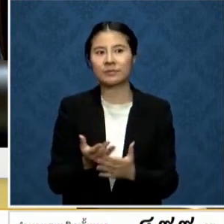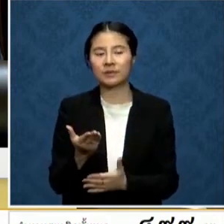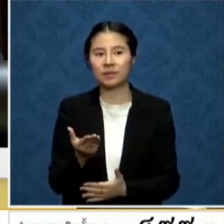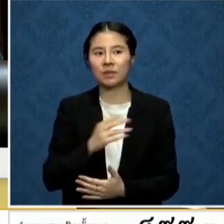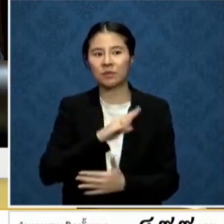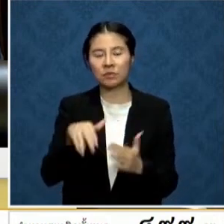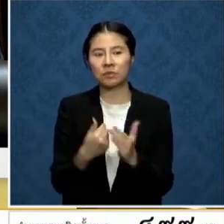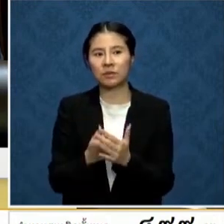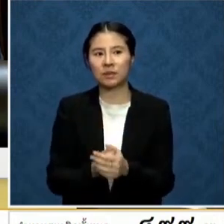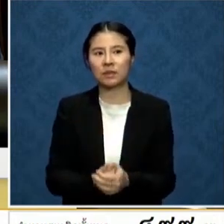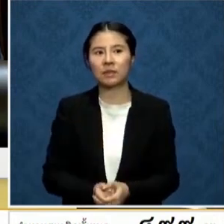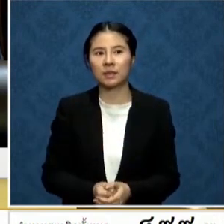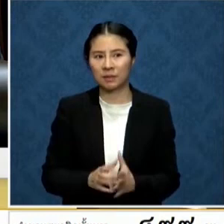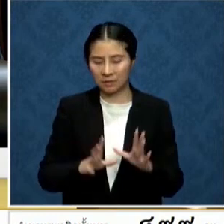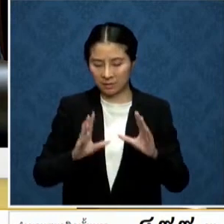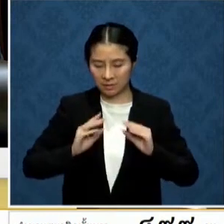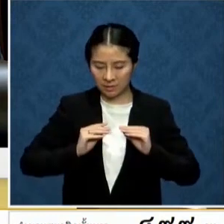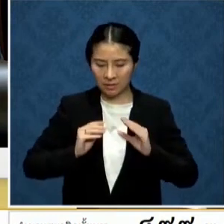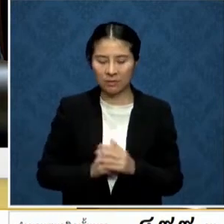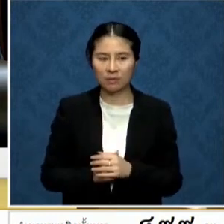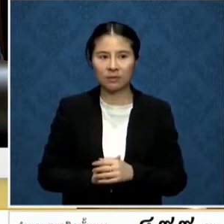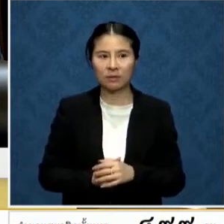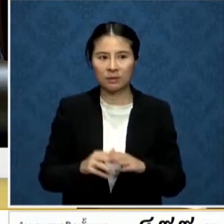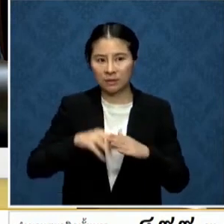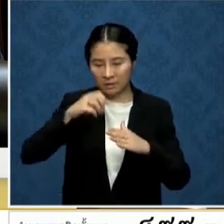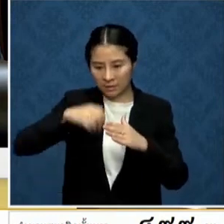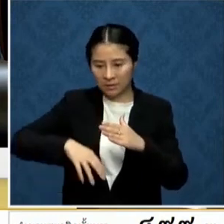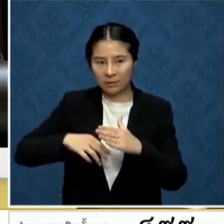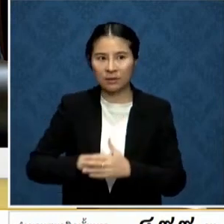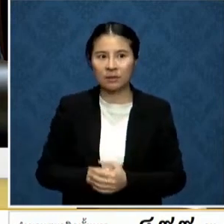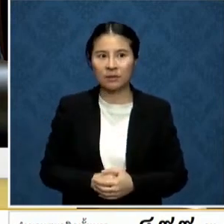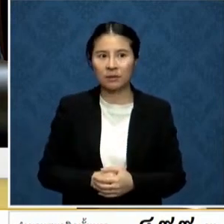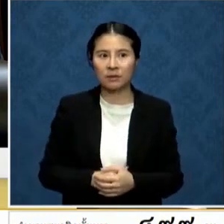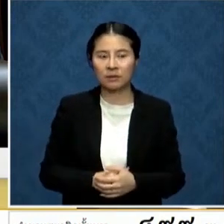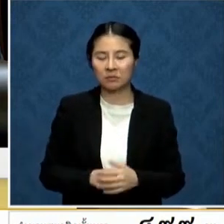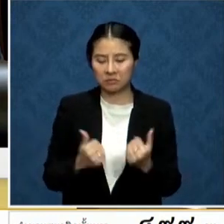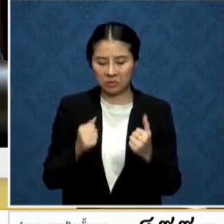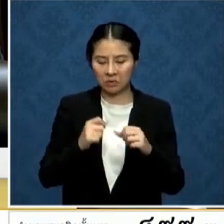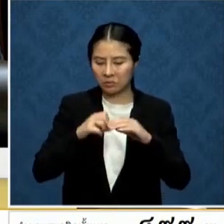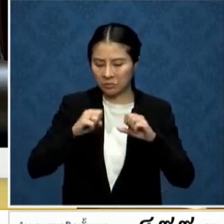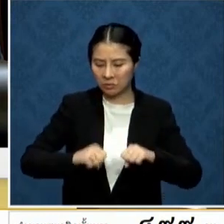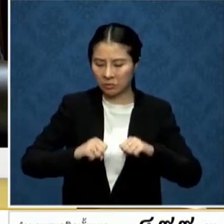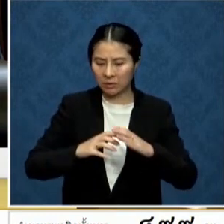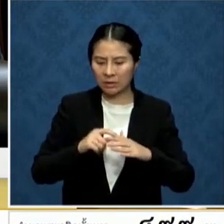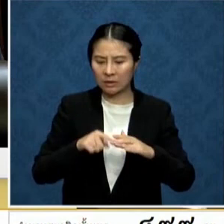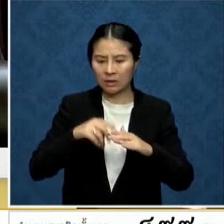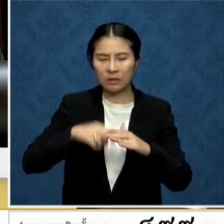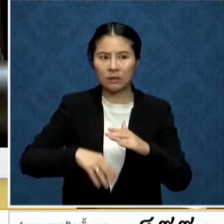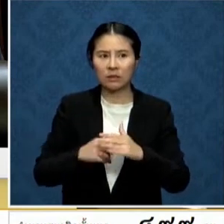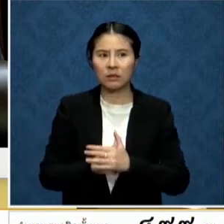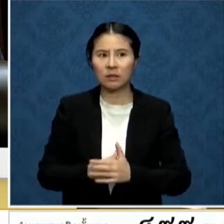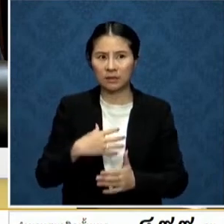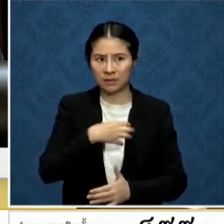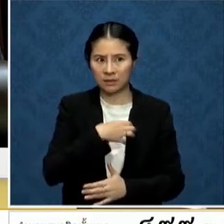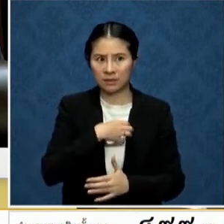นะครับได้โปรดช่วยกันรับหลักการด้วยนะครับอย่าตีตกไปเลยนะครับนะเพราะทราบว่ามติวิบอกว่าของรัฐบาลบอกจะตีตกนะครับผมอยาก